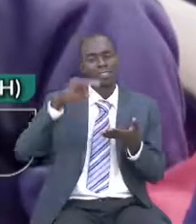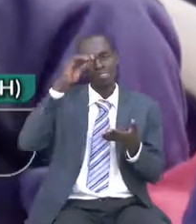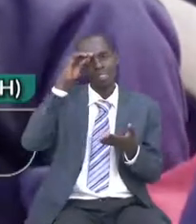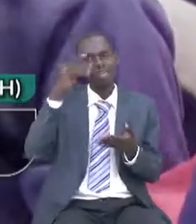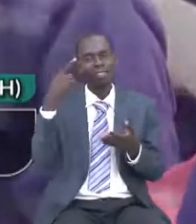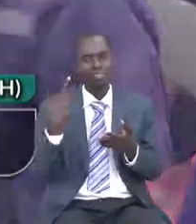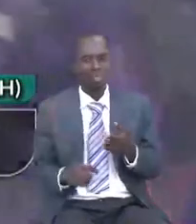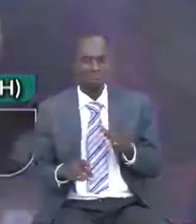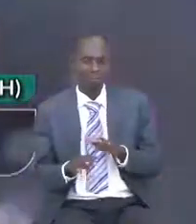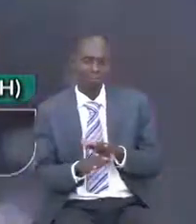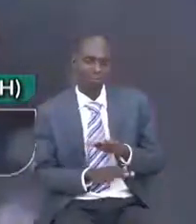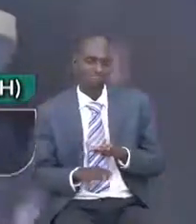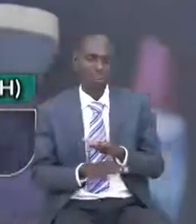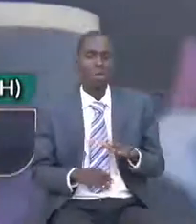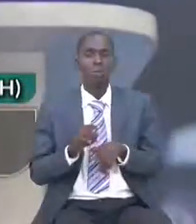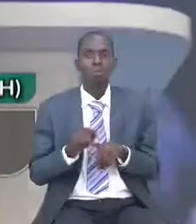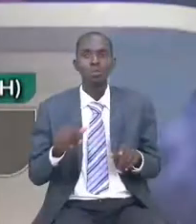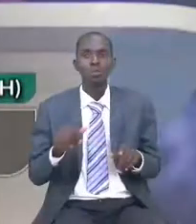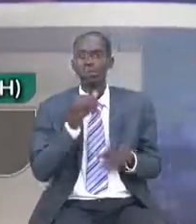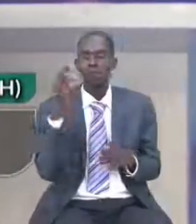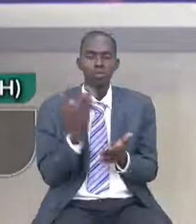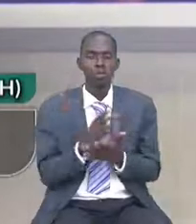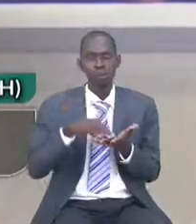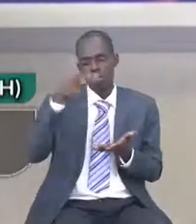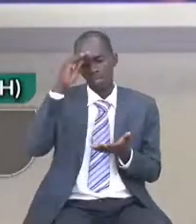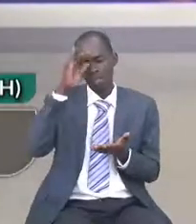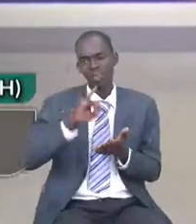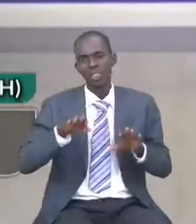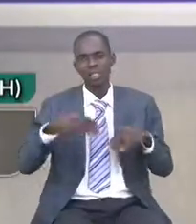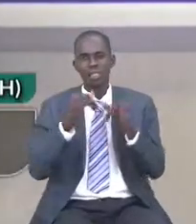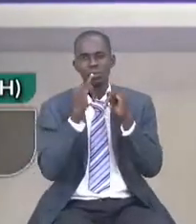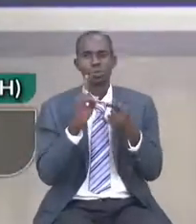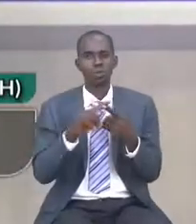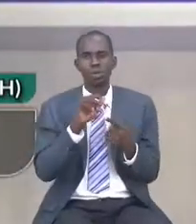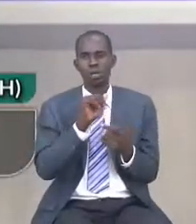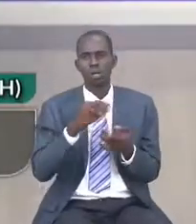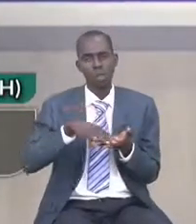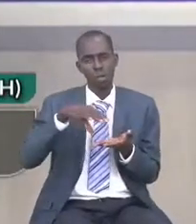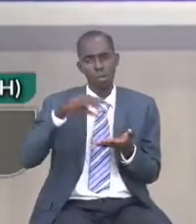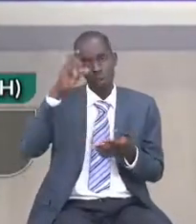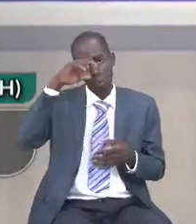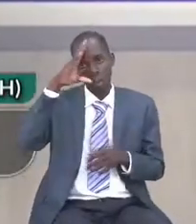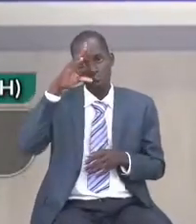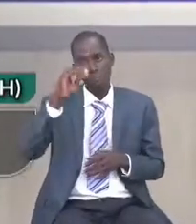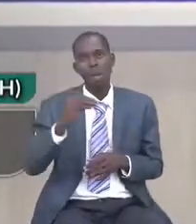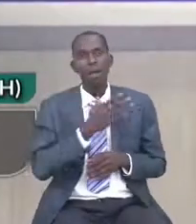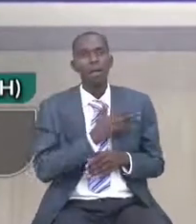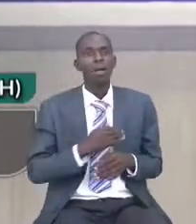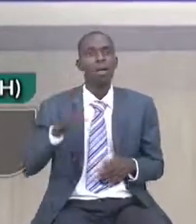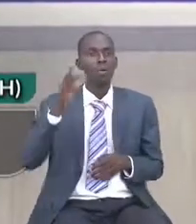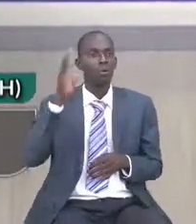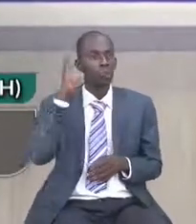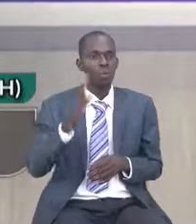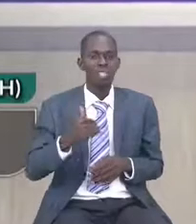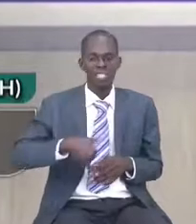sage et il deviendra plus sage. Il a appris les fondamentaux, mais n'a pas cessé d'apprendre. Donne au